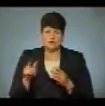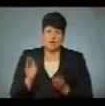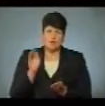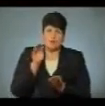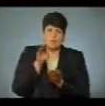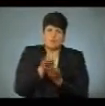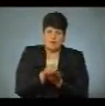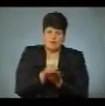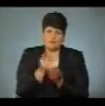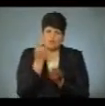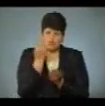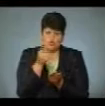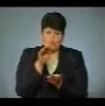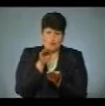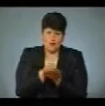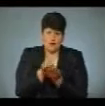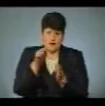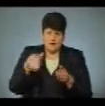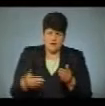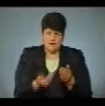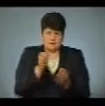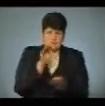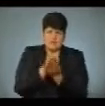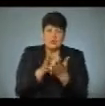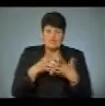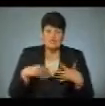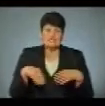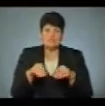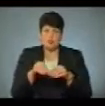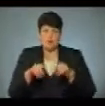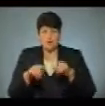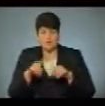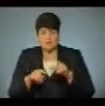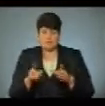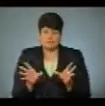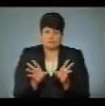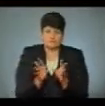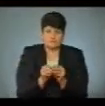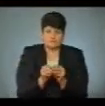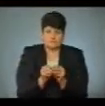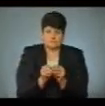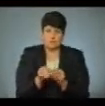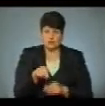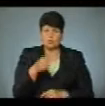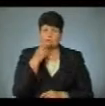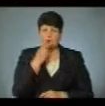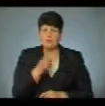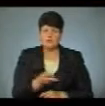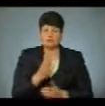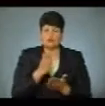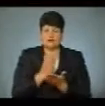підхоронювали в одну могилу, скоріше сім'ю, якісь або родинні зв'язки вони мали. От, і тут бачимо,